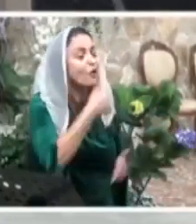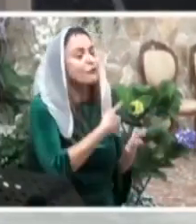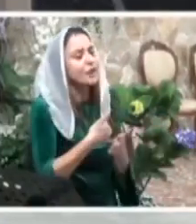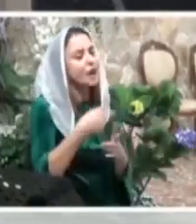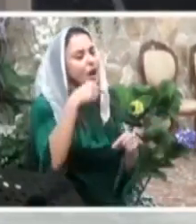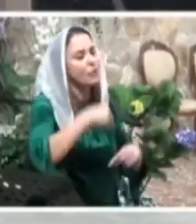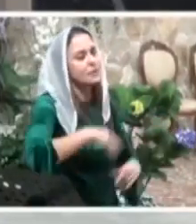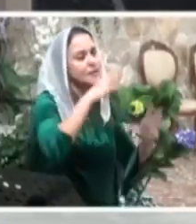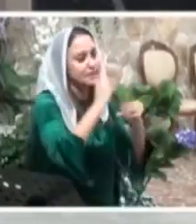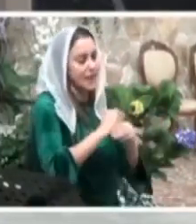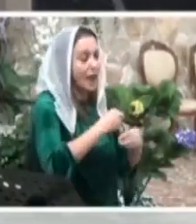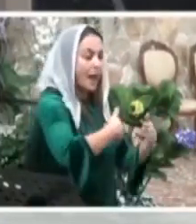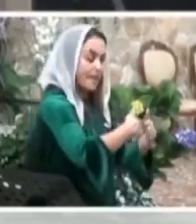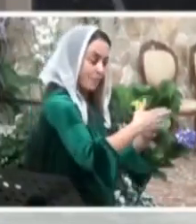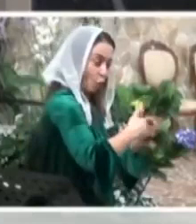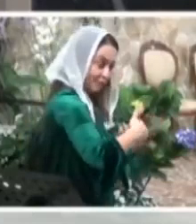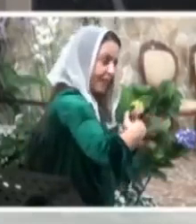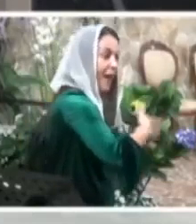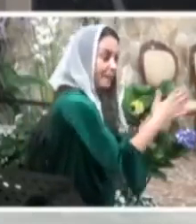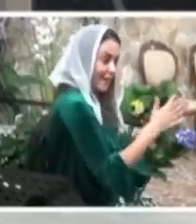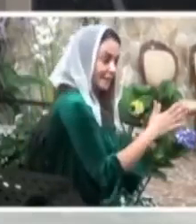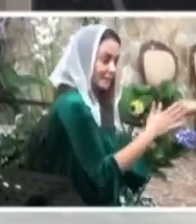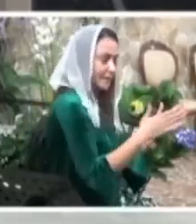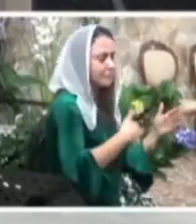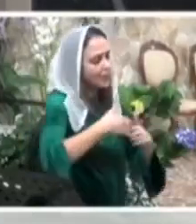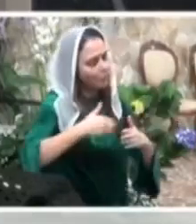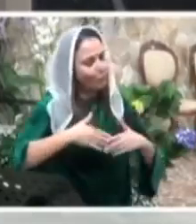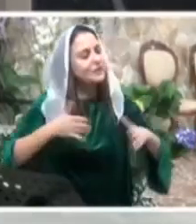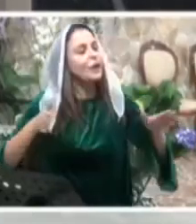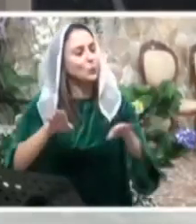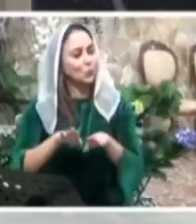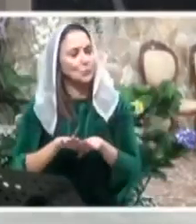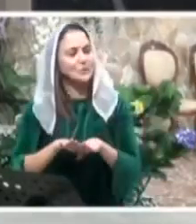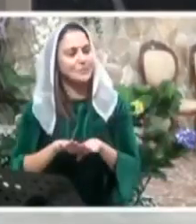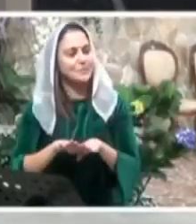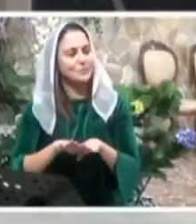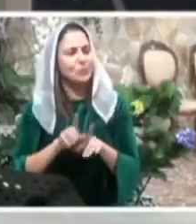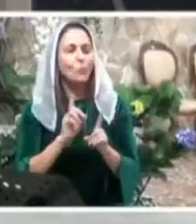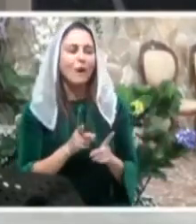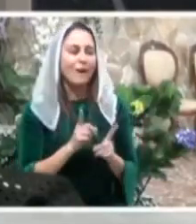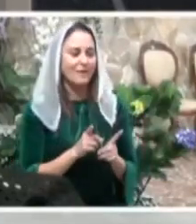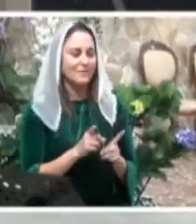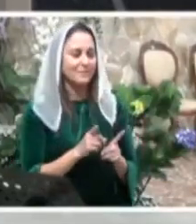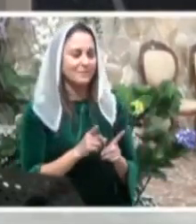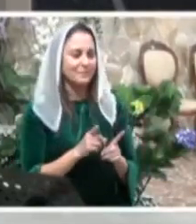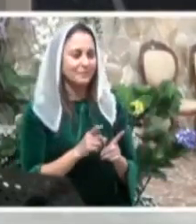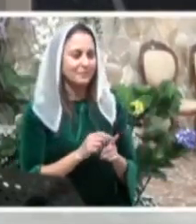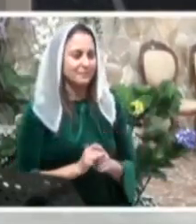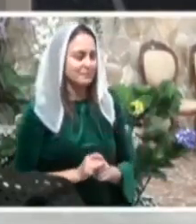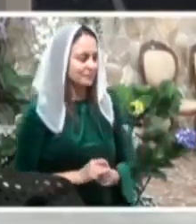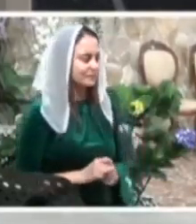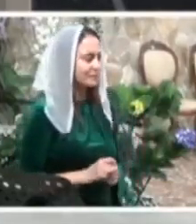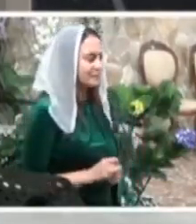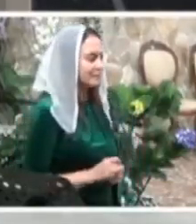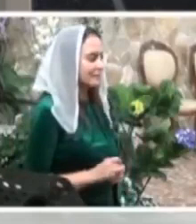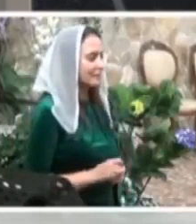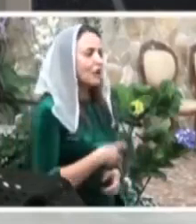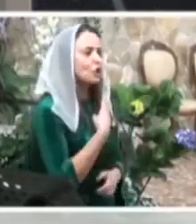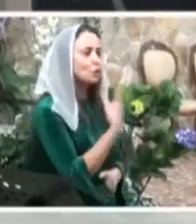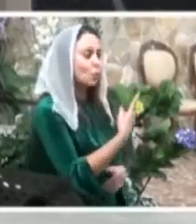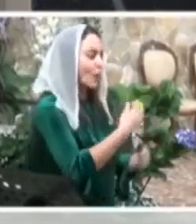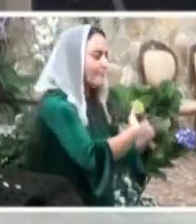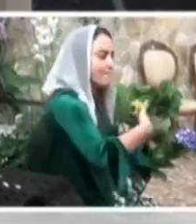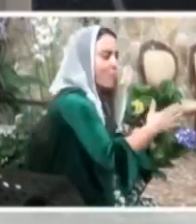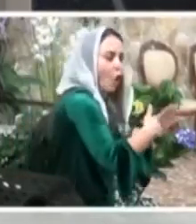stasera. Porte aperte, porte chiuse. E voglio farvi notare due